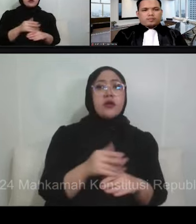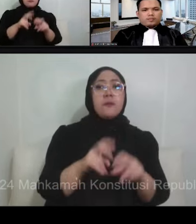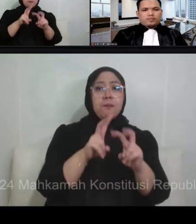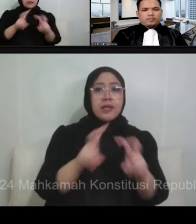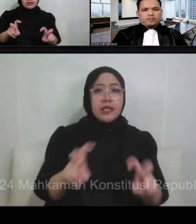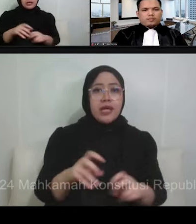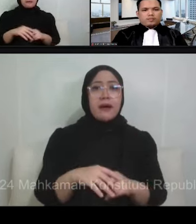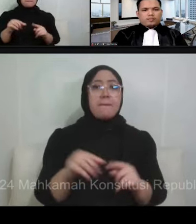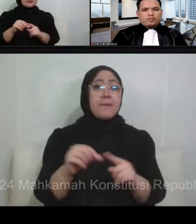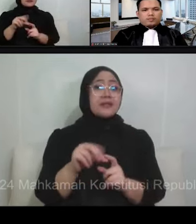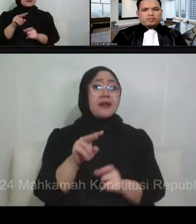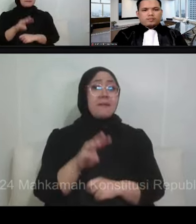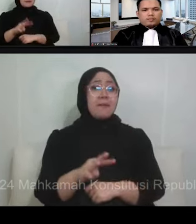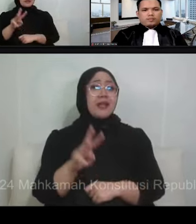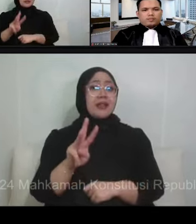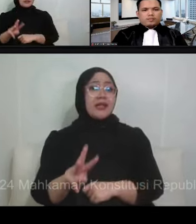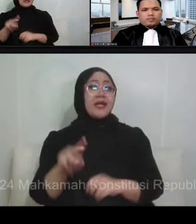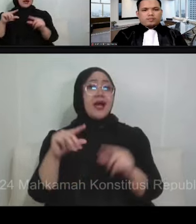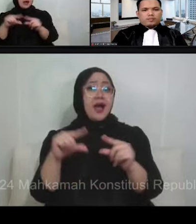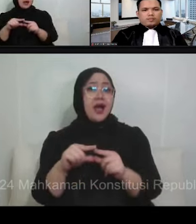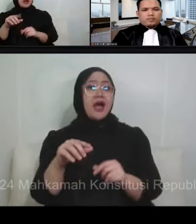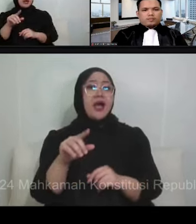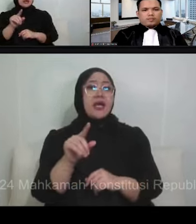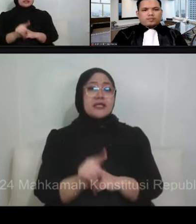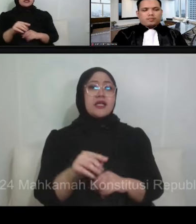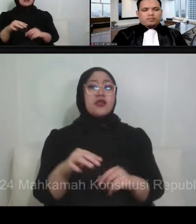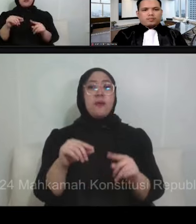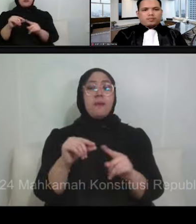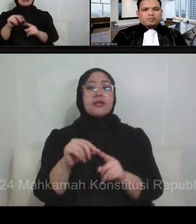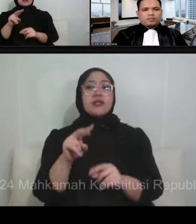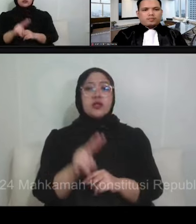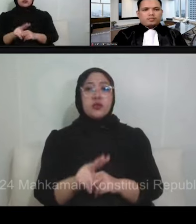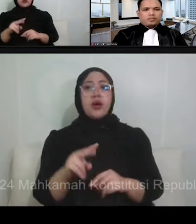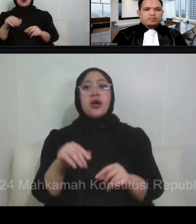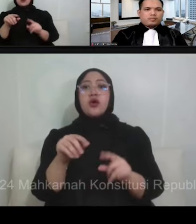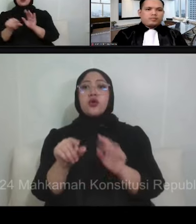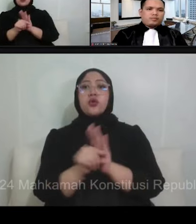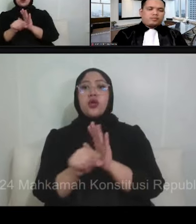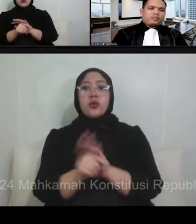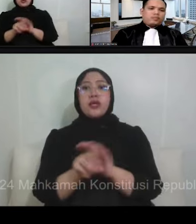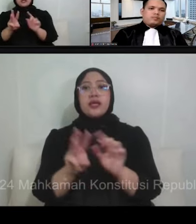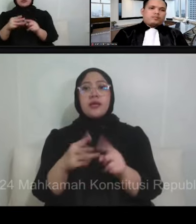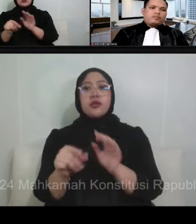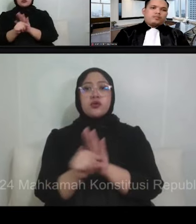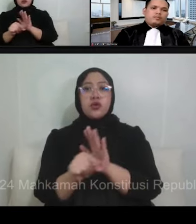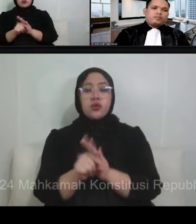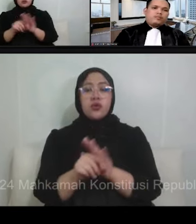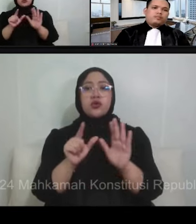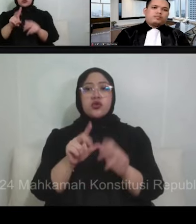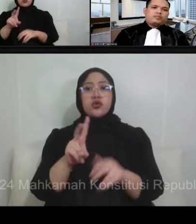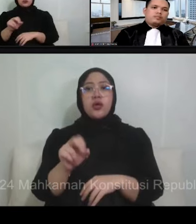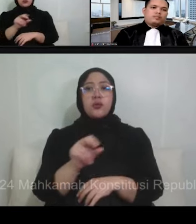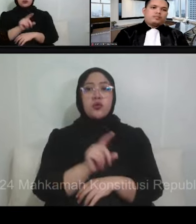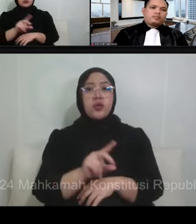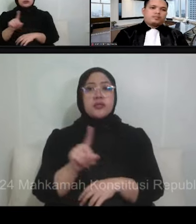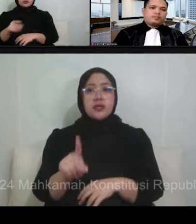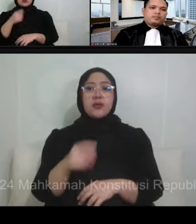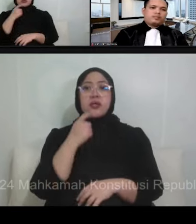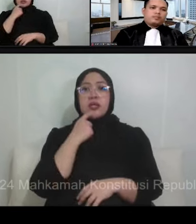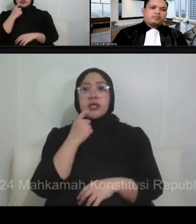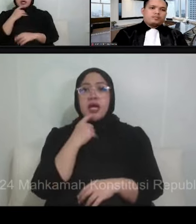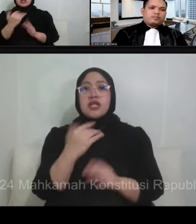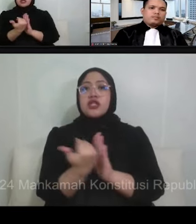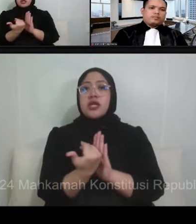43 ayat 1 dalam pasal 2 Angka 13 undang-undang 7221 bertentangan dengan UD 1945 secara bersyarat dan tidak